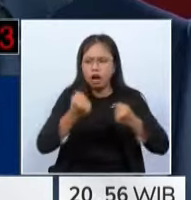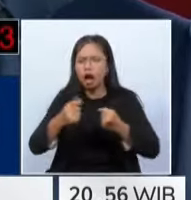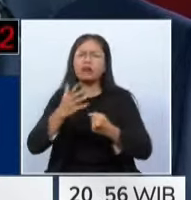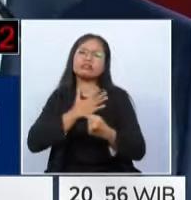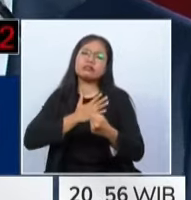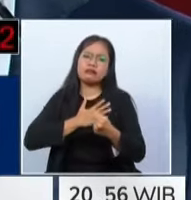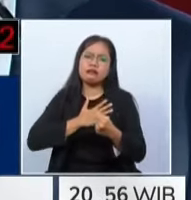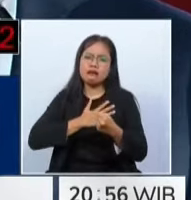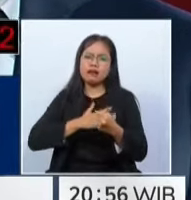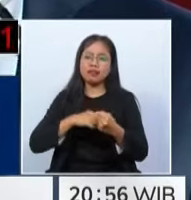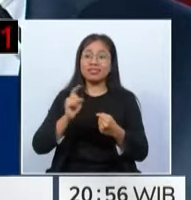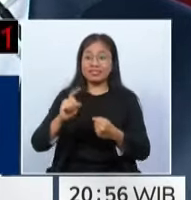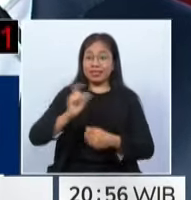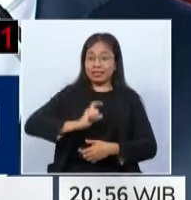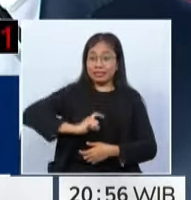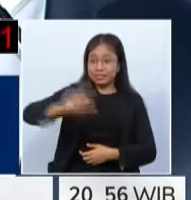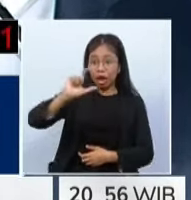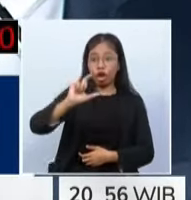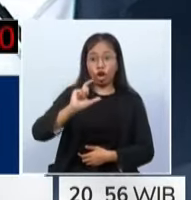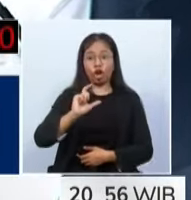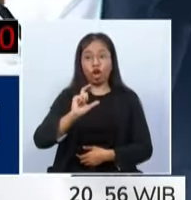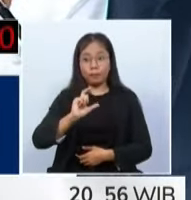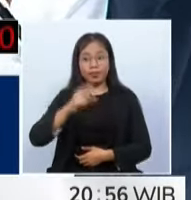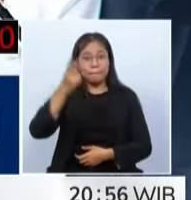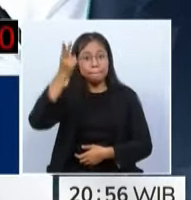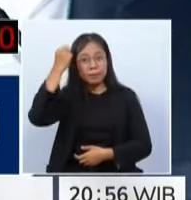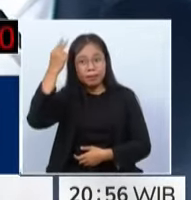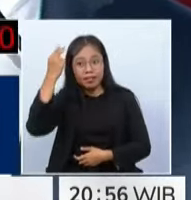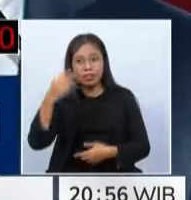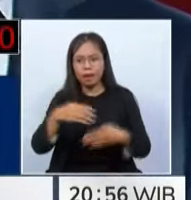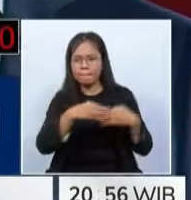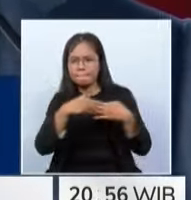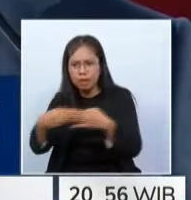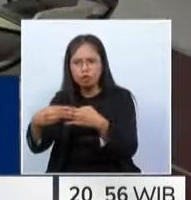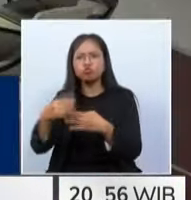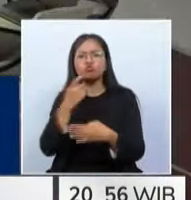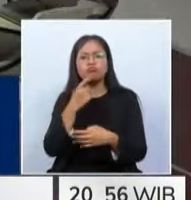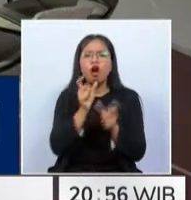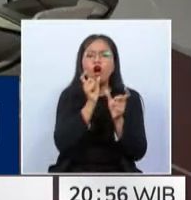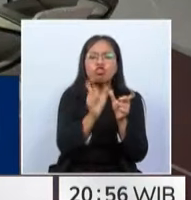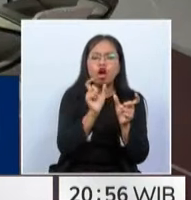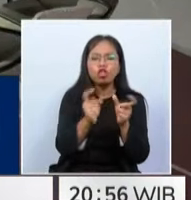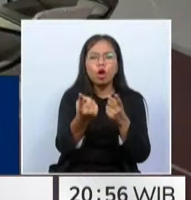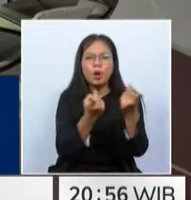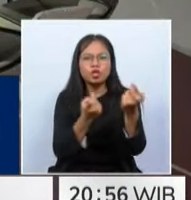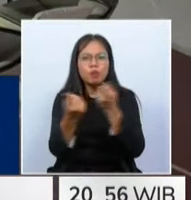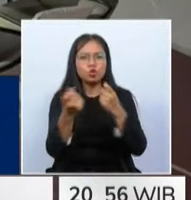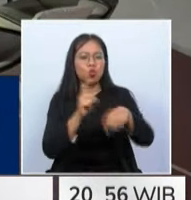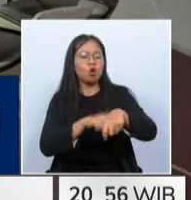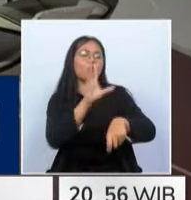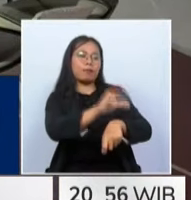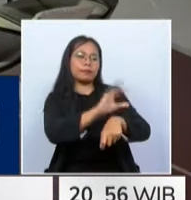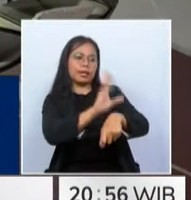calon-calon pemimpin yang kerjanya hanya menghasut saja waktu habis Terima kasih Pak